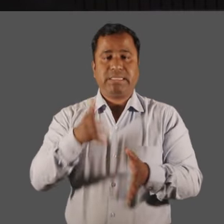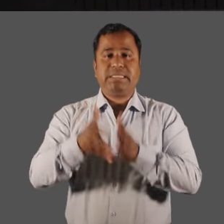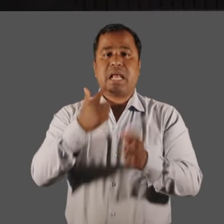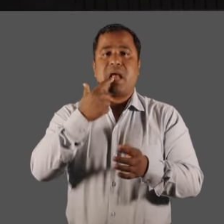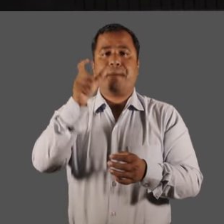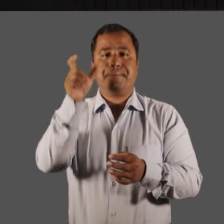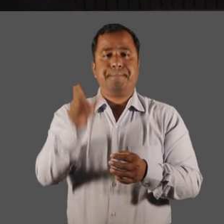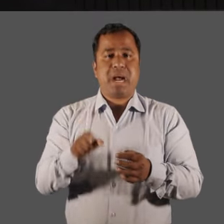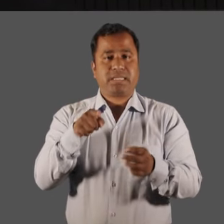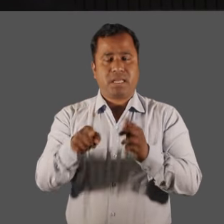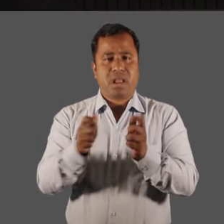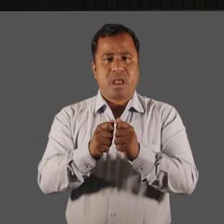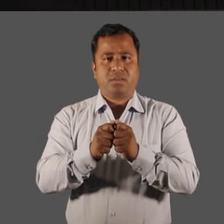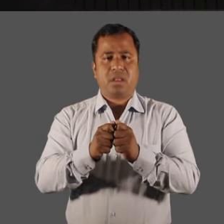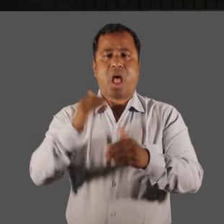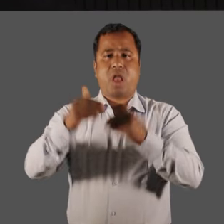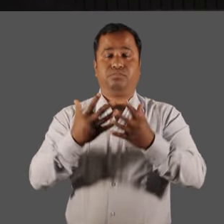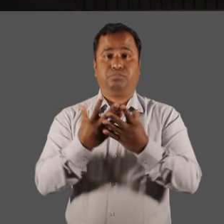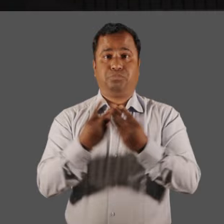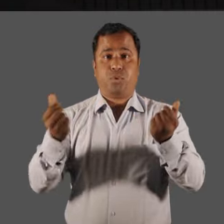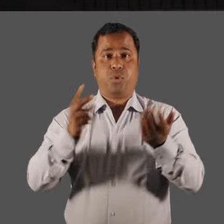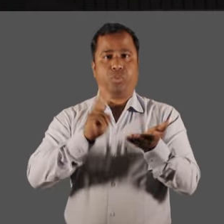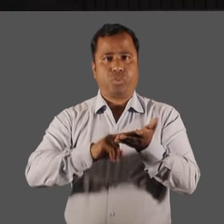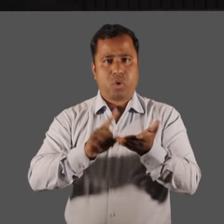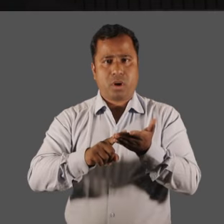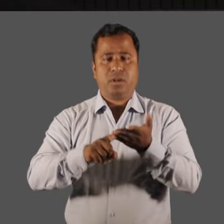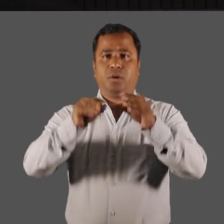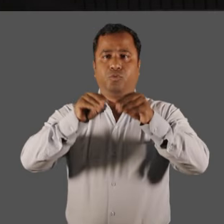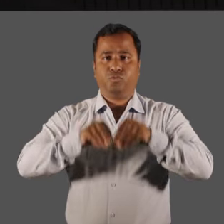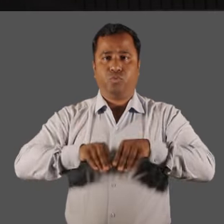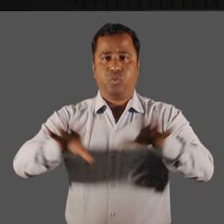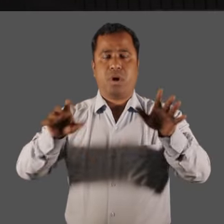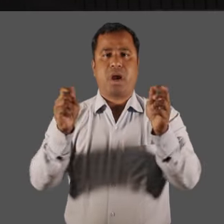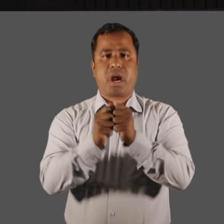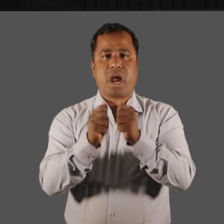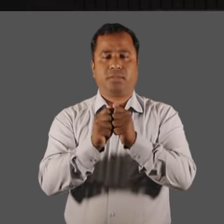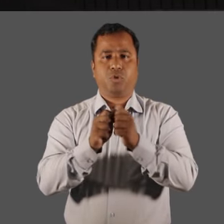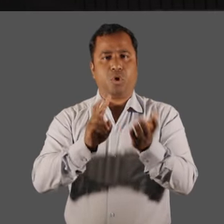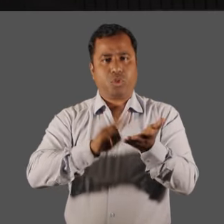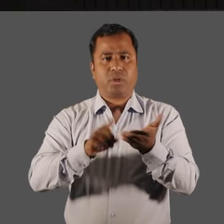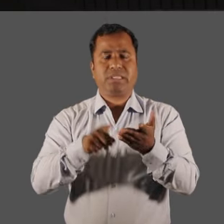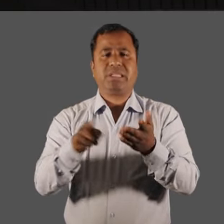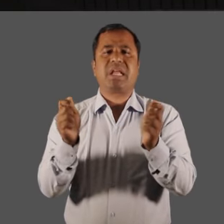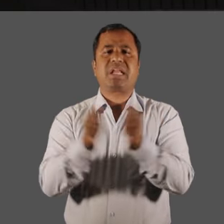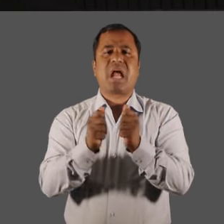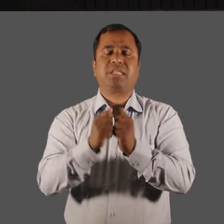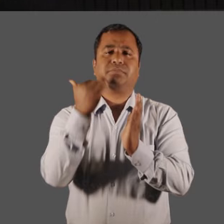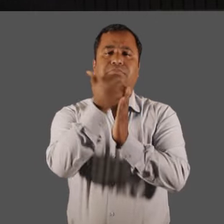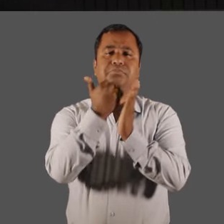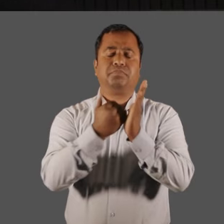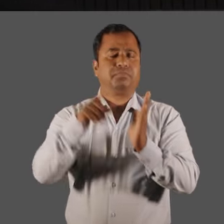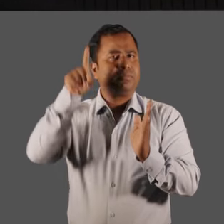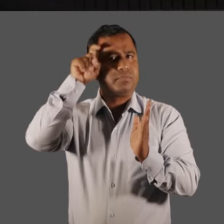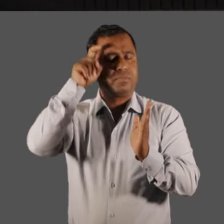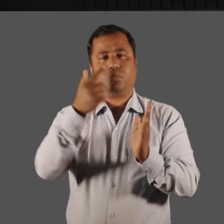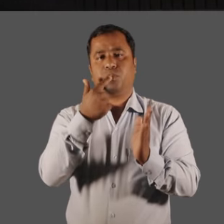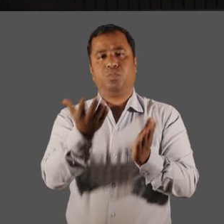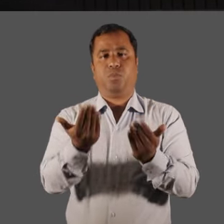ভাষাকে আরো সমৃদ্ধ করা, আরো বেশি ছড়িয়ে দেওয়া, এই জন্য আসলে কি কি করা দরকার বলে আপনার মনে